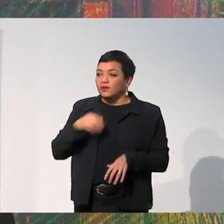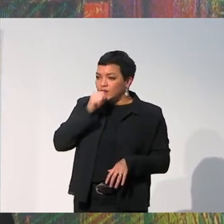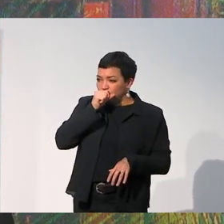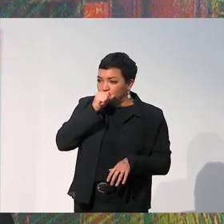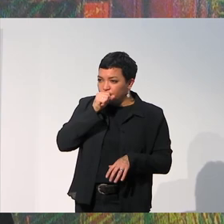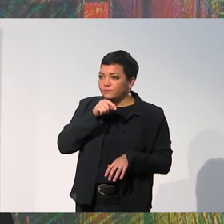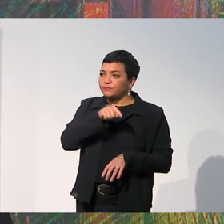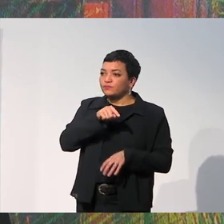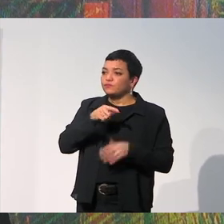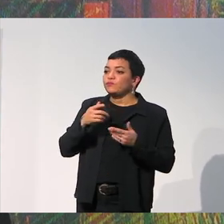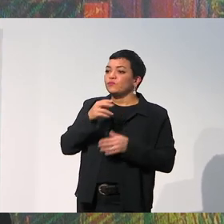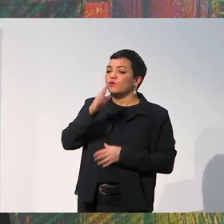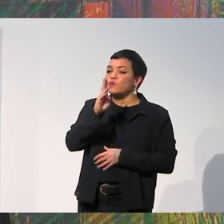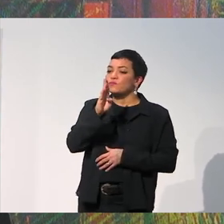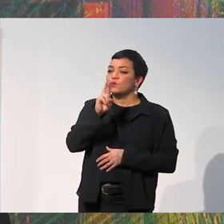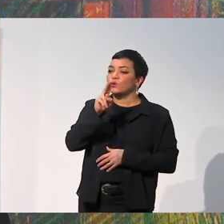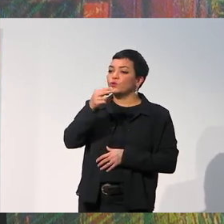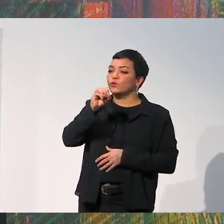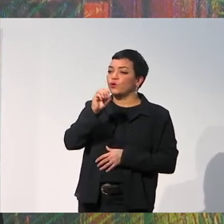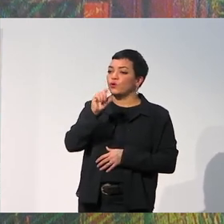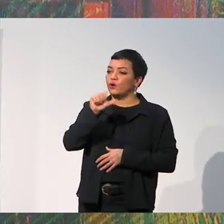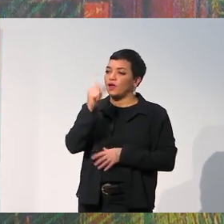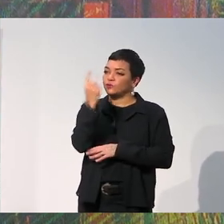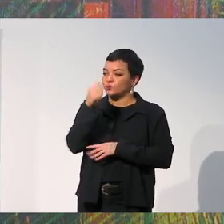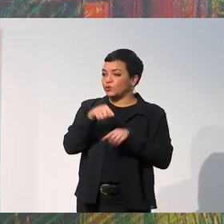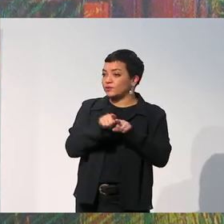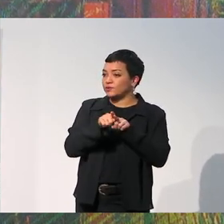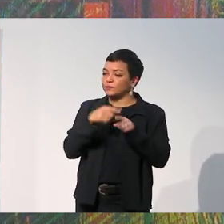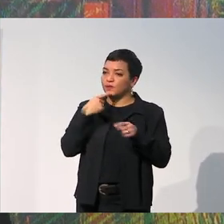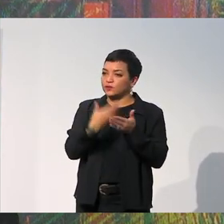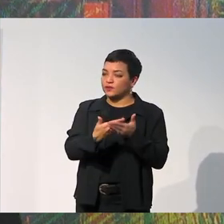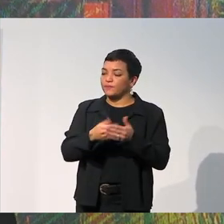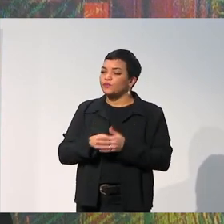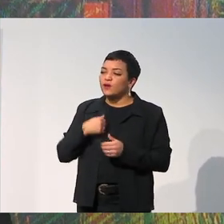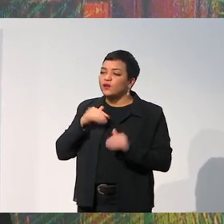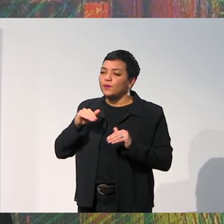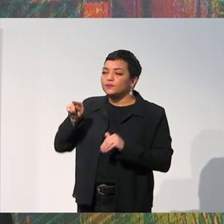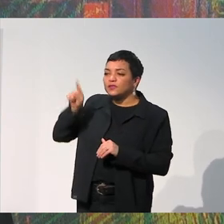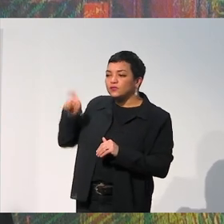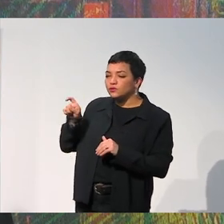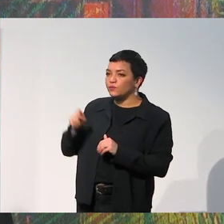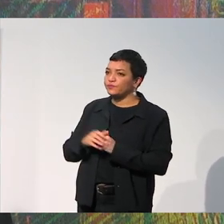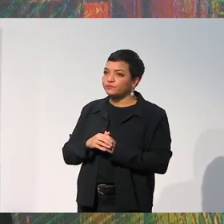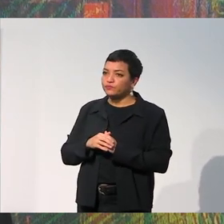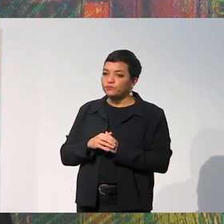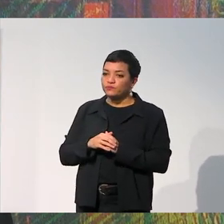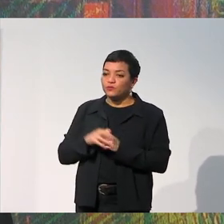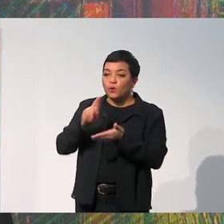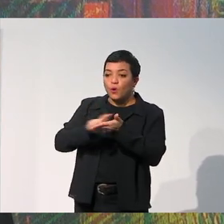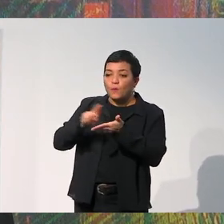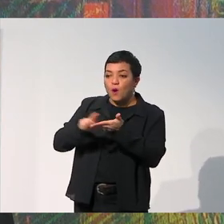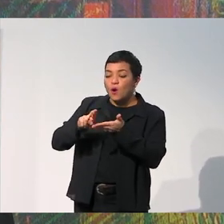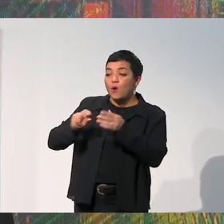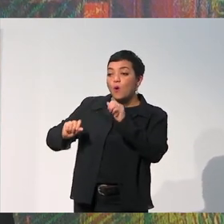comme Philippe Descola et Bruno Latour. On reviendra là-dessus, mais je voulais quand même vous poser cette question, Sybille Grimbert, 11e roman,